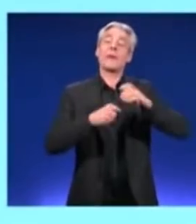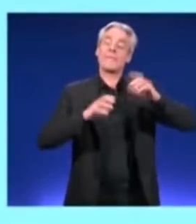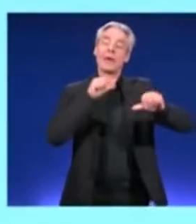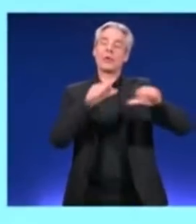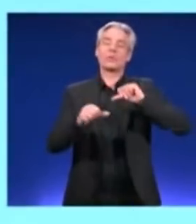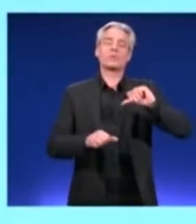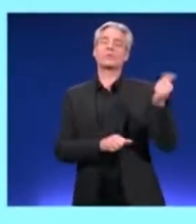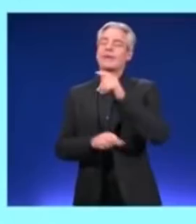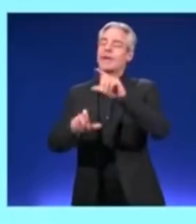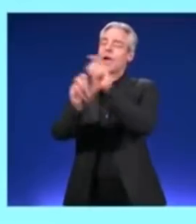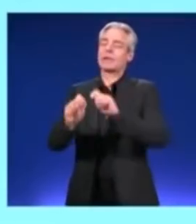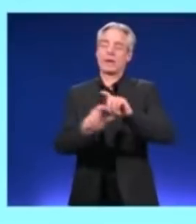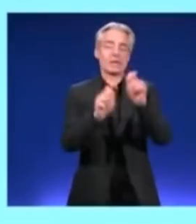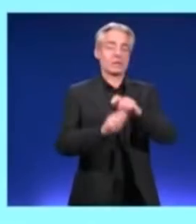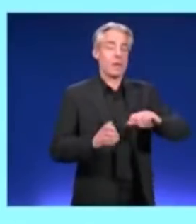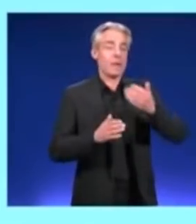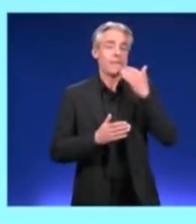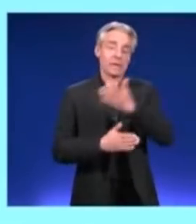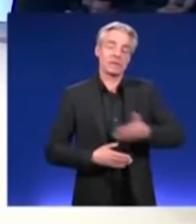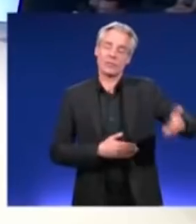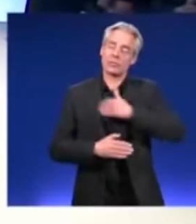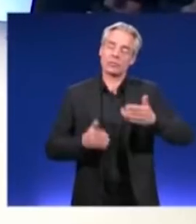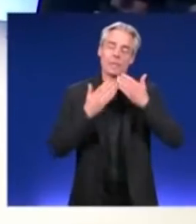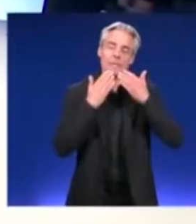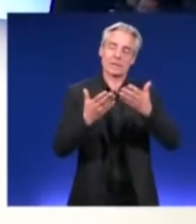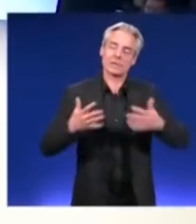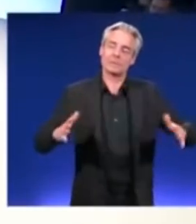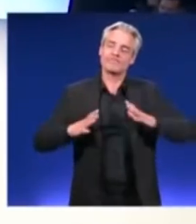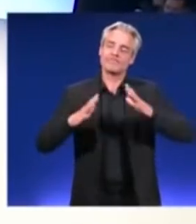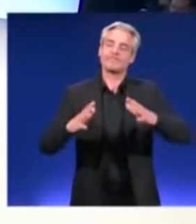respectant chacune et chacun. Merci pour cela.